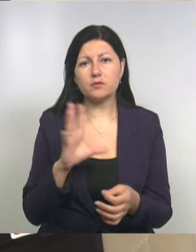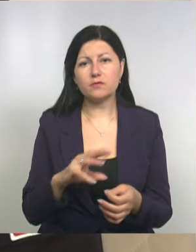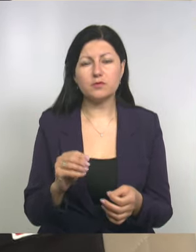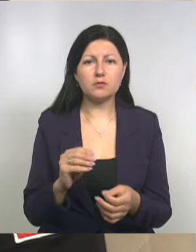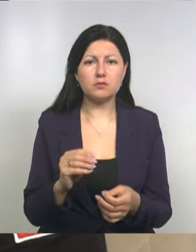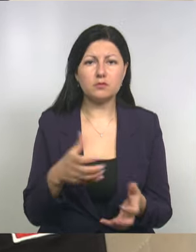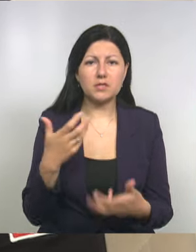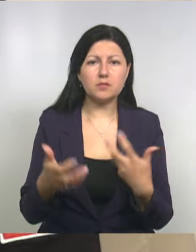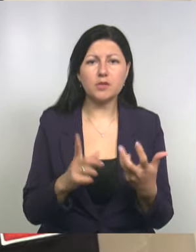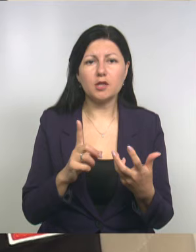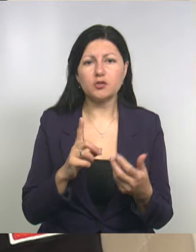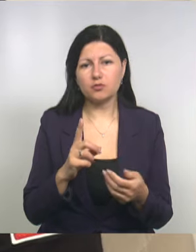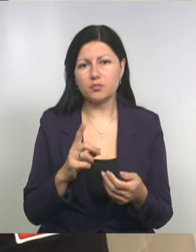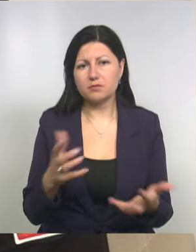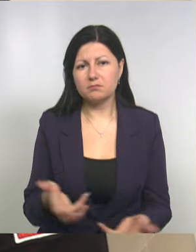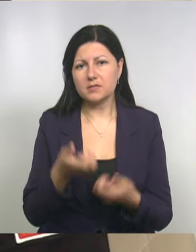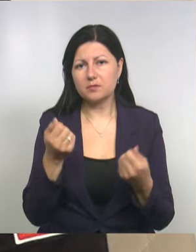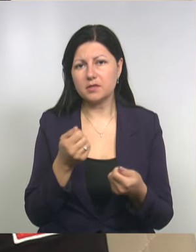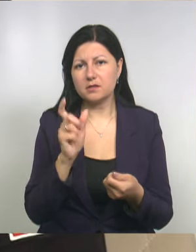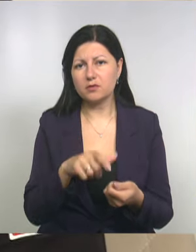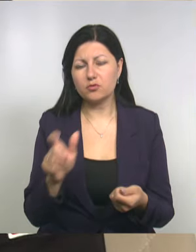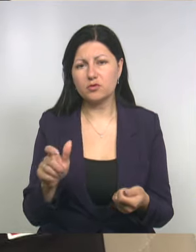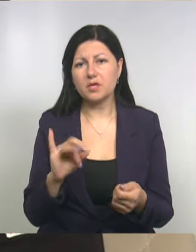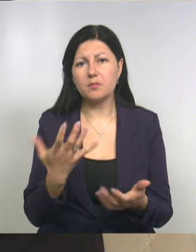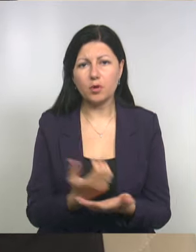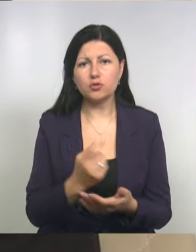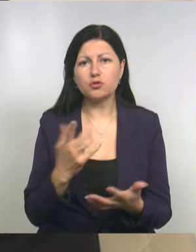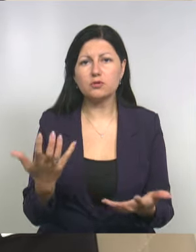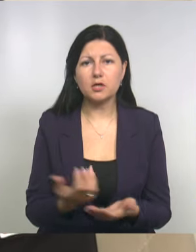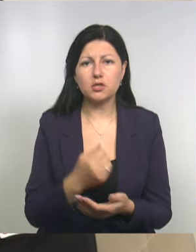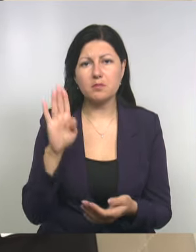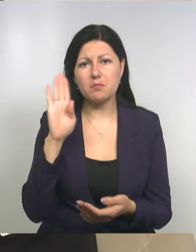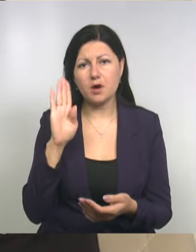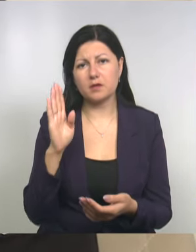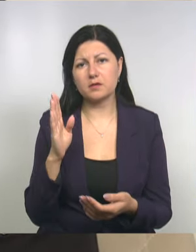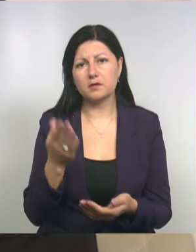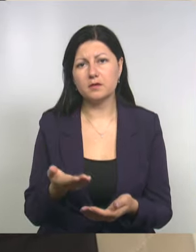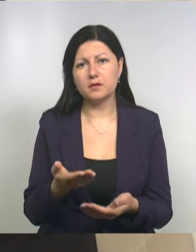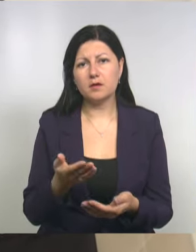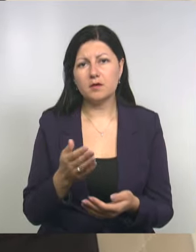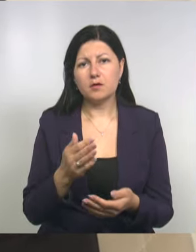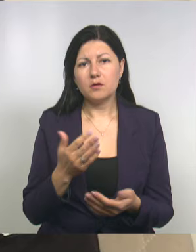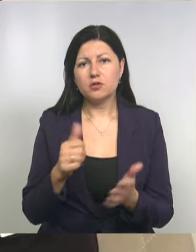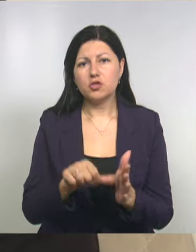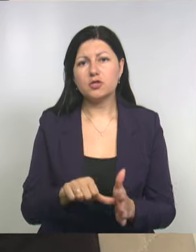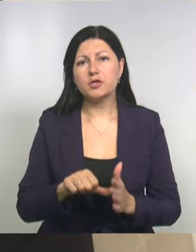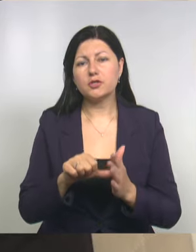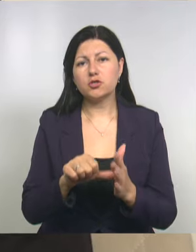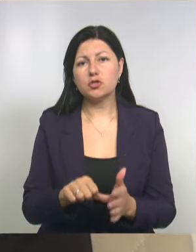в надежде найти кого-то. И так получилось, что все-таки нашли парня, нашли. Он буквально почти 6